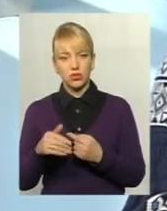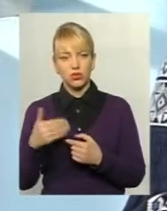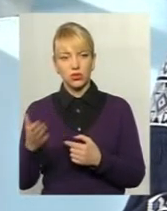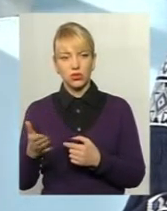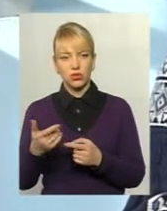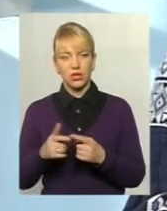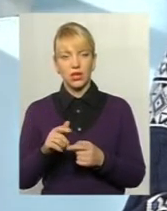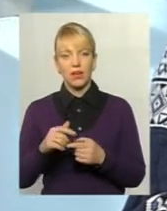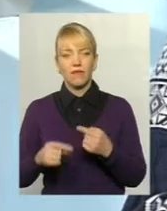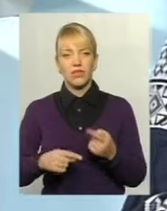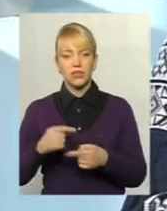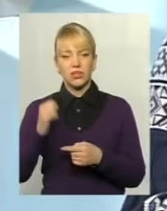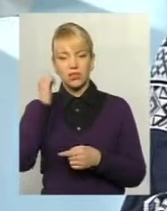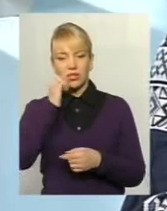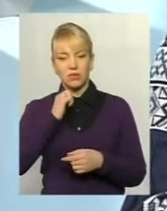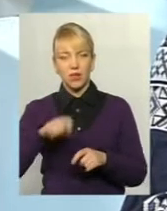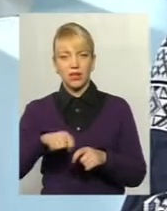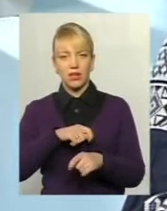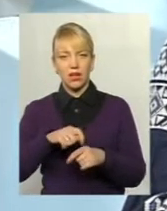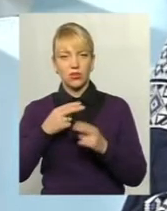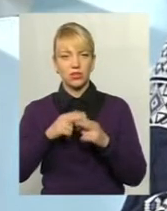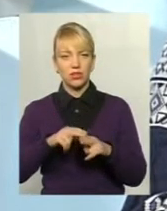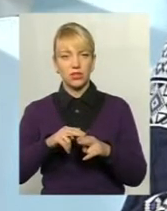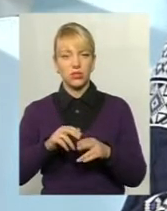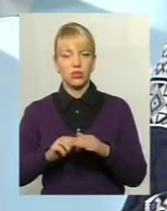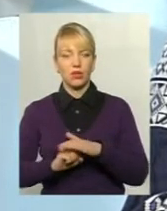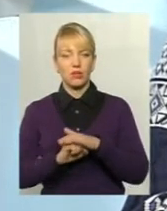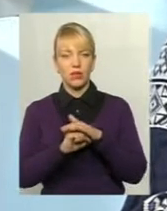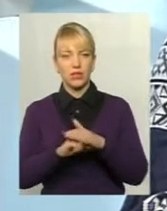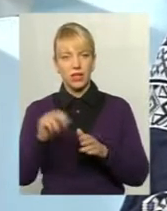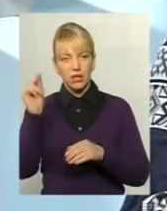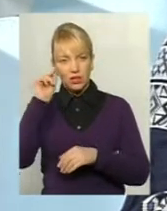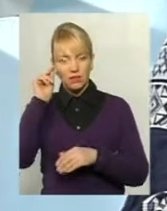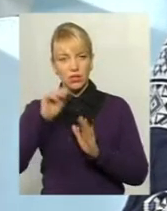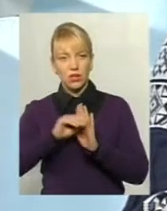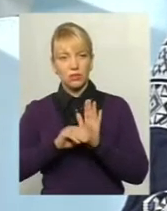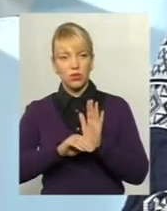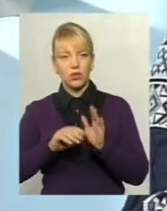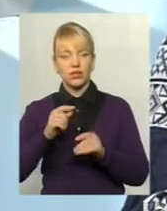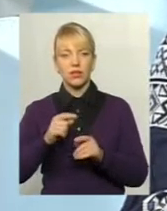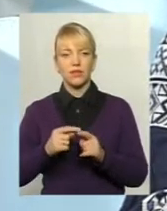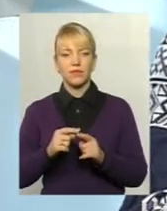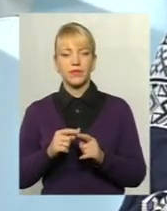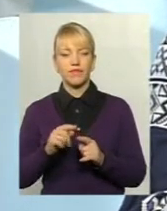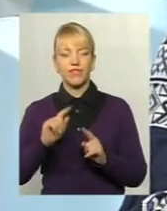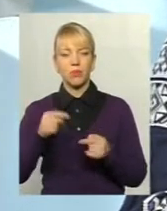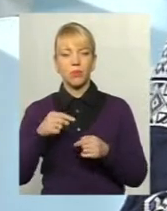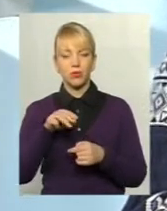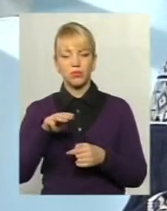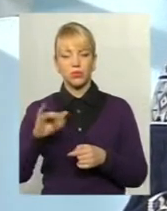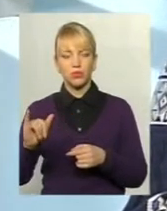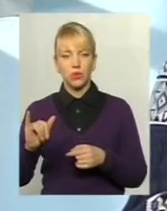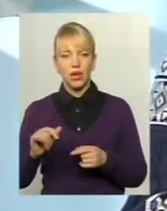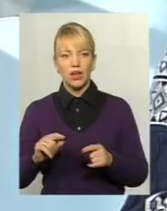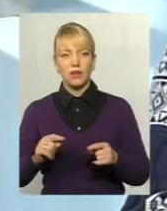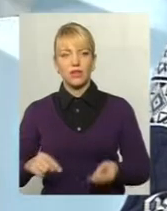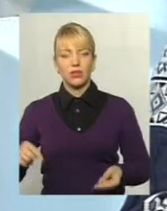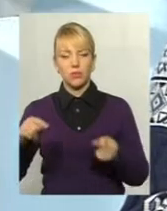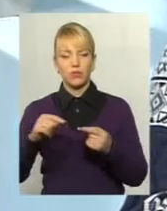застарілої матеріально-технічної бази, навчальних програм, далеко не завжди вимоги профтехосвіти відповідають відповідають